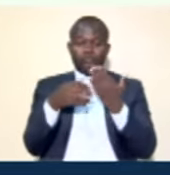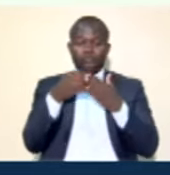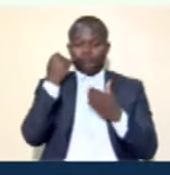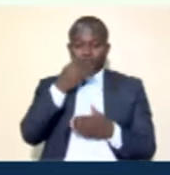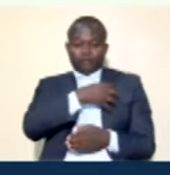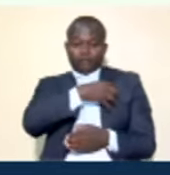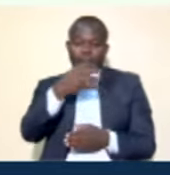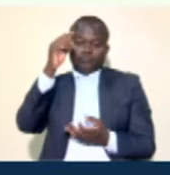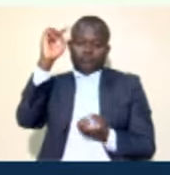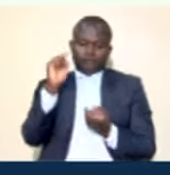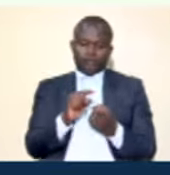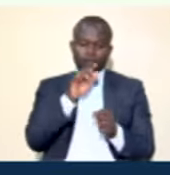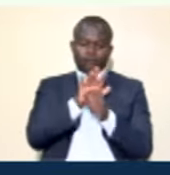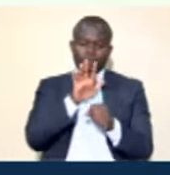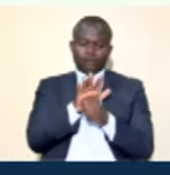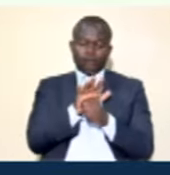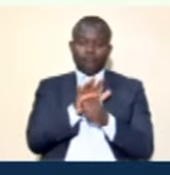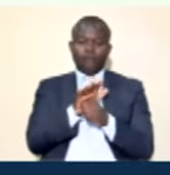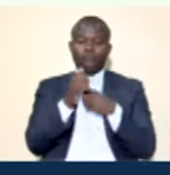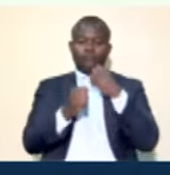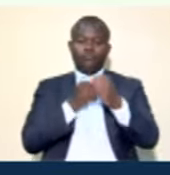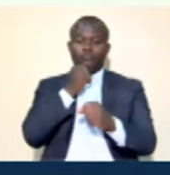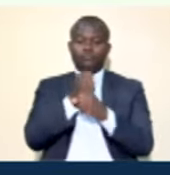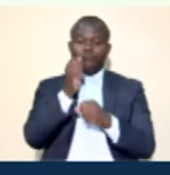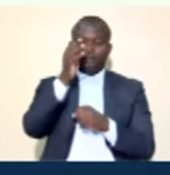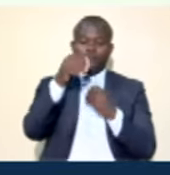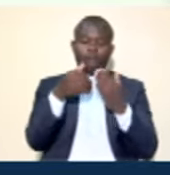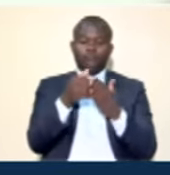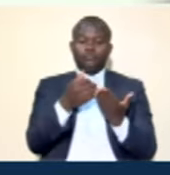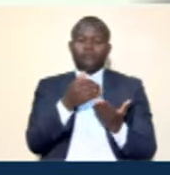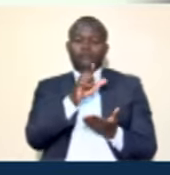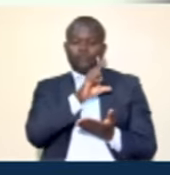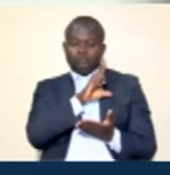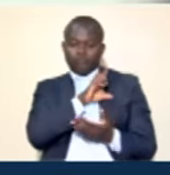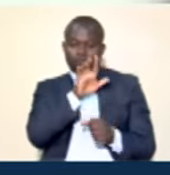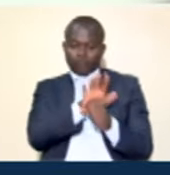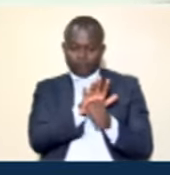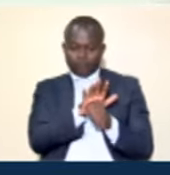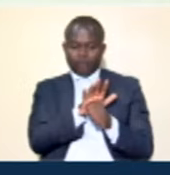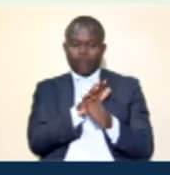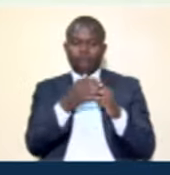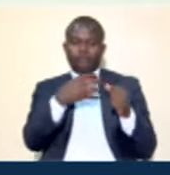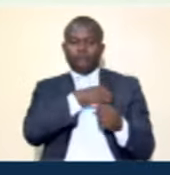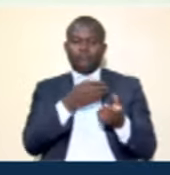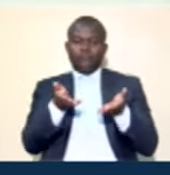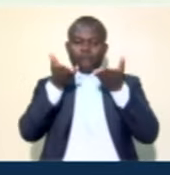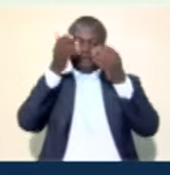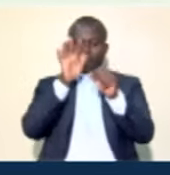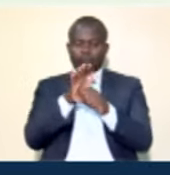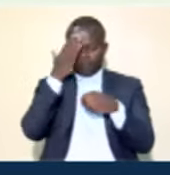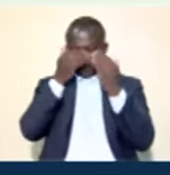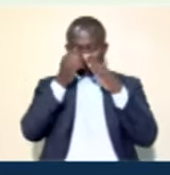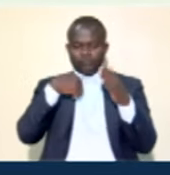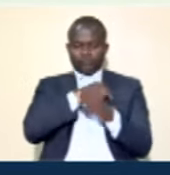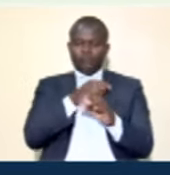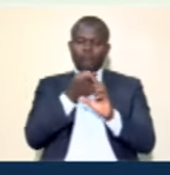y'ubukungu bwagabanutse cyane, umwaka ukurikira haba hari chance nyinshi cyane z'ubukungu kuzamuka cyane, kubera ko